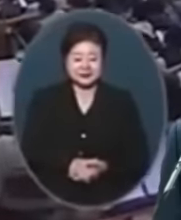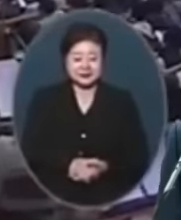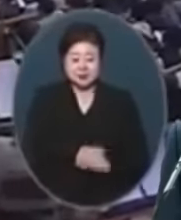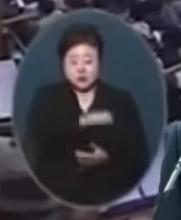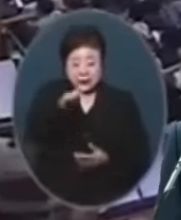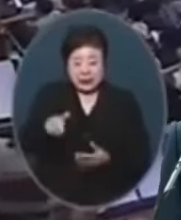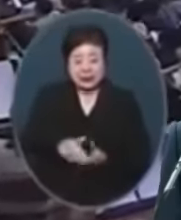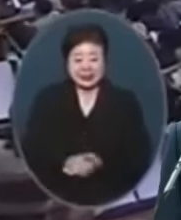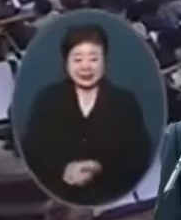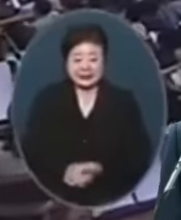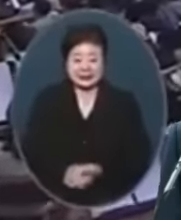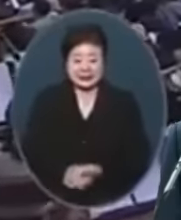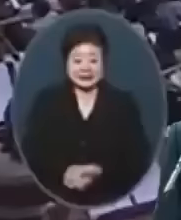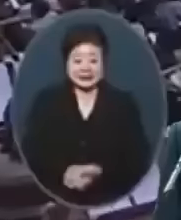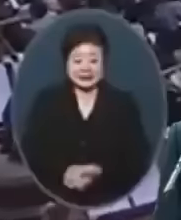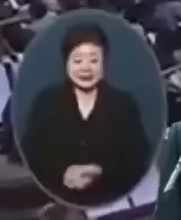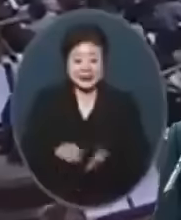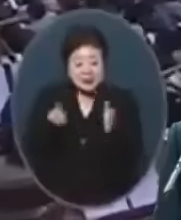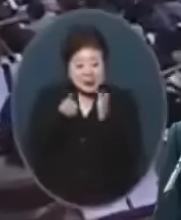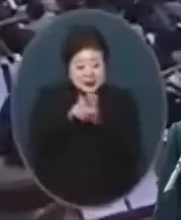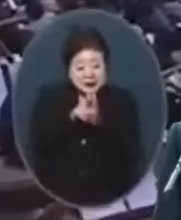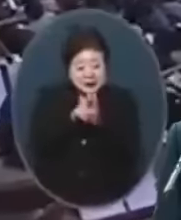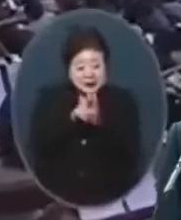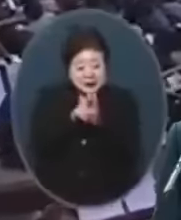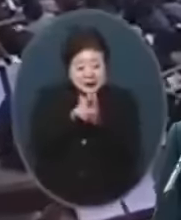우리가 믿음을